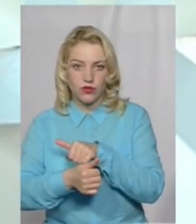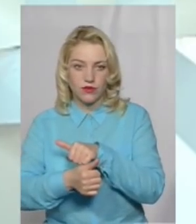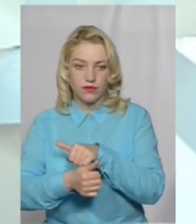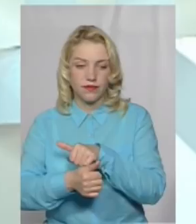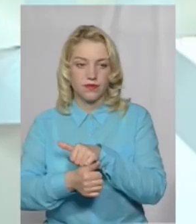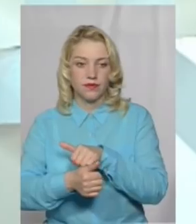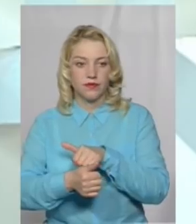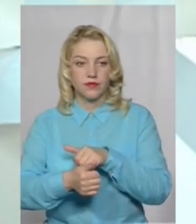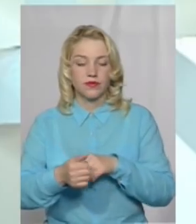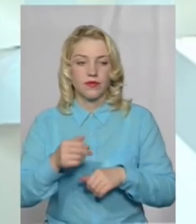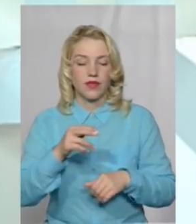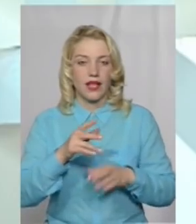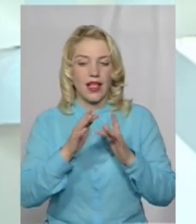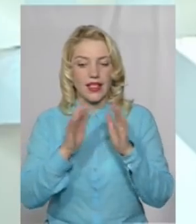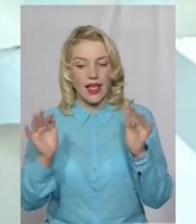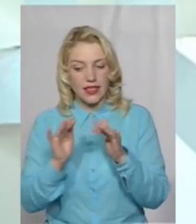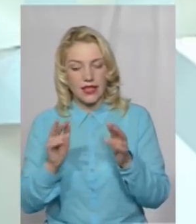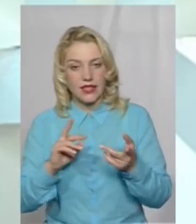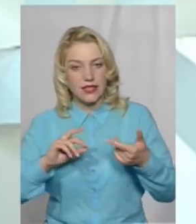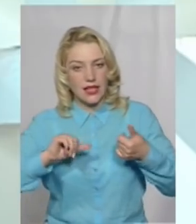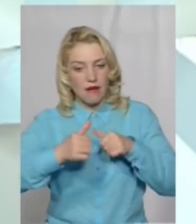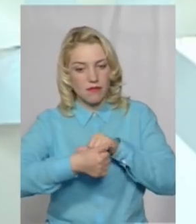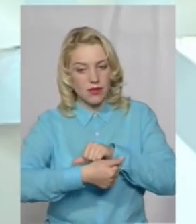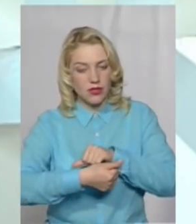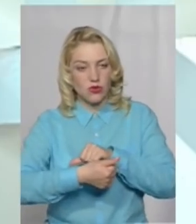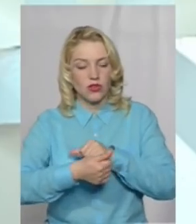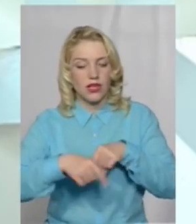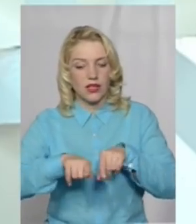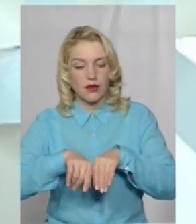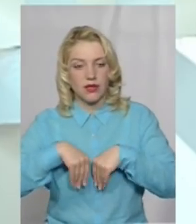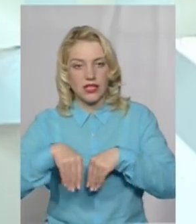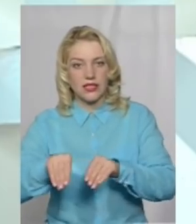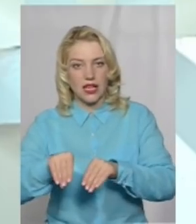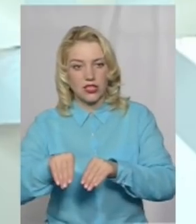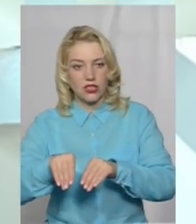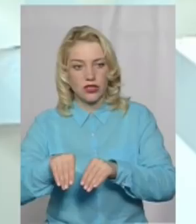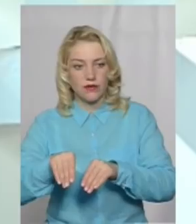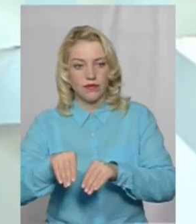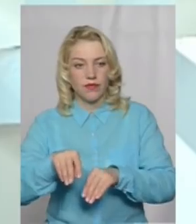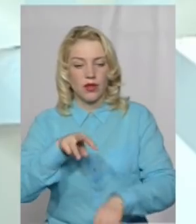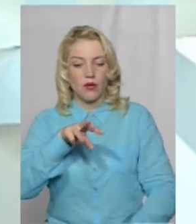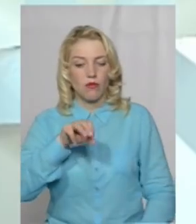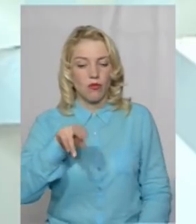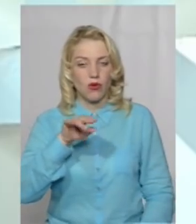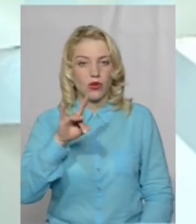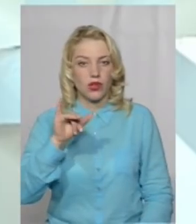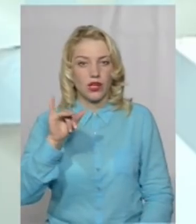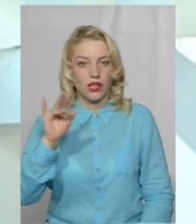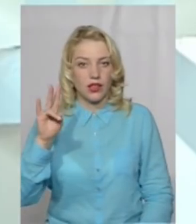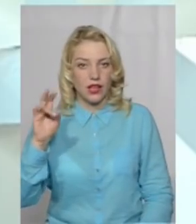от похідні ялинники саме такими насадженнями за участю, наприклад, і модрини, і